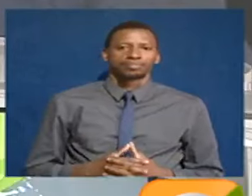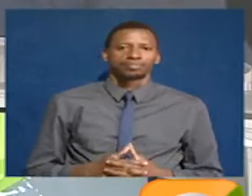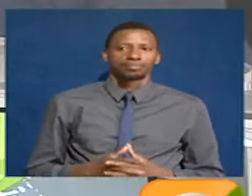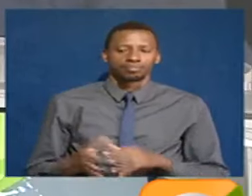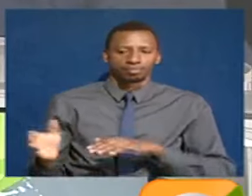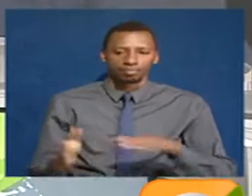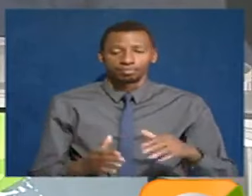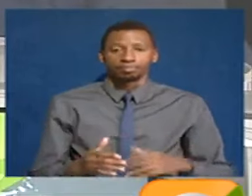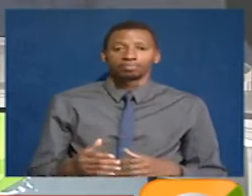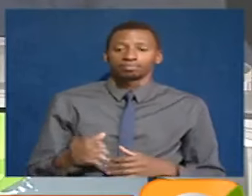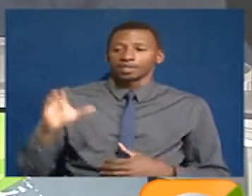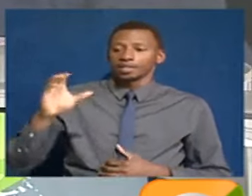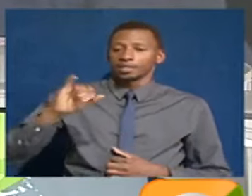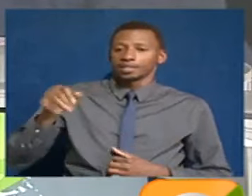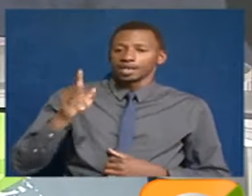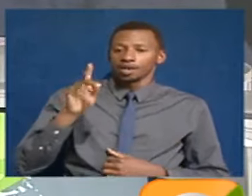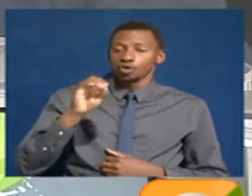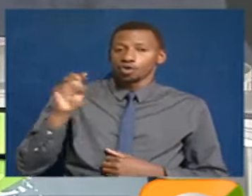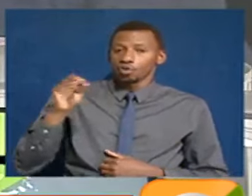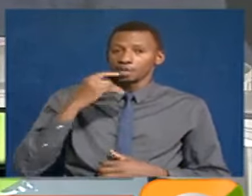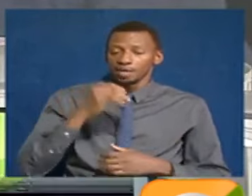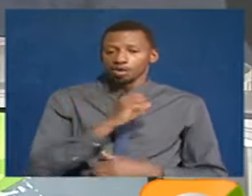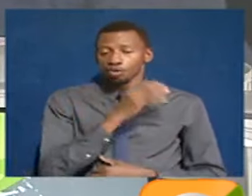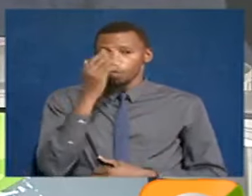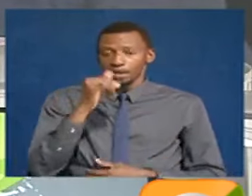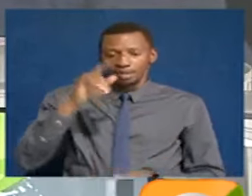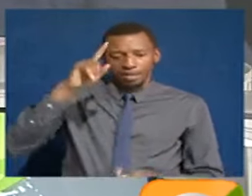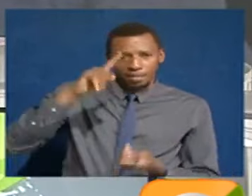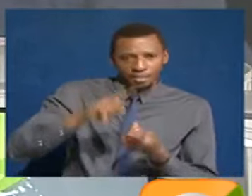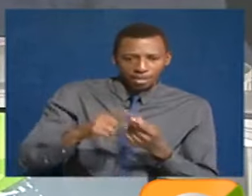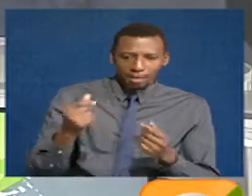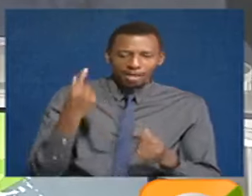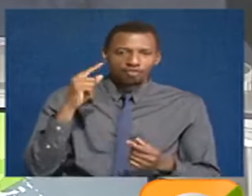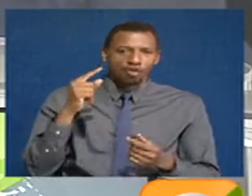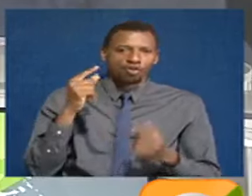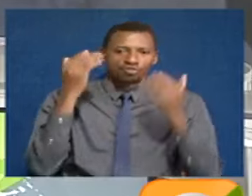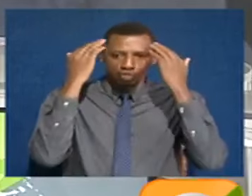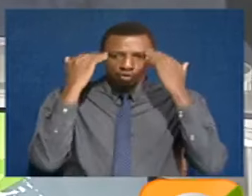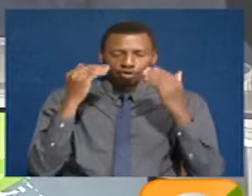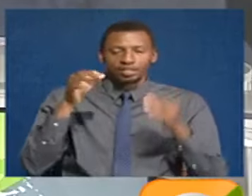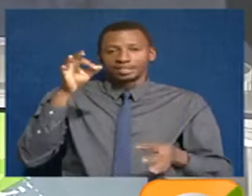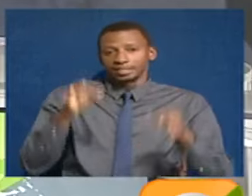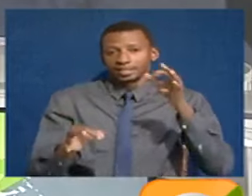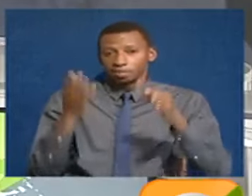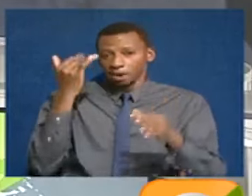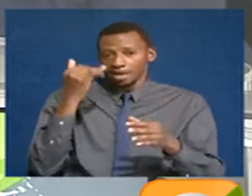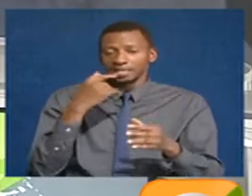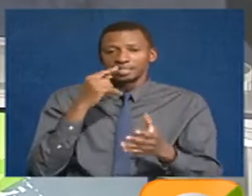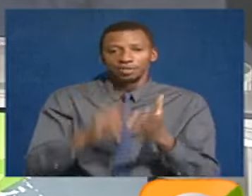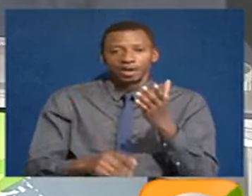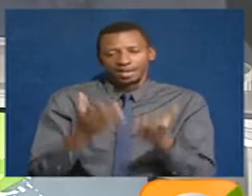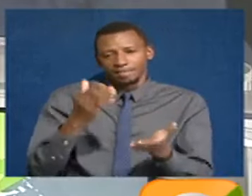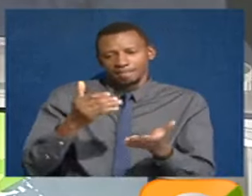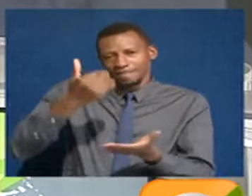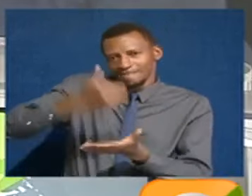Naye Jaji Mkuu Martha Koome amelalamikia kupunguzwa kwa fedha za idara ya mahakama, akisema fedha hizo zimepunguzwa kwa karibu asilimia